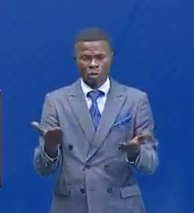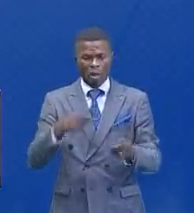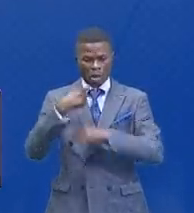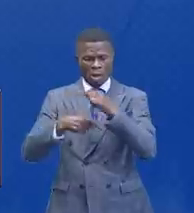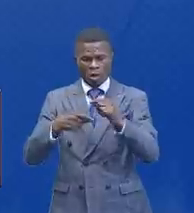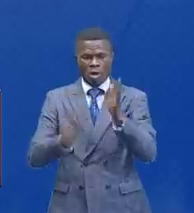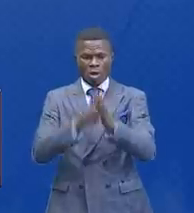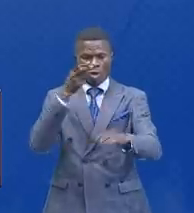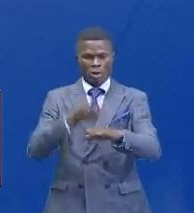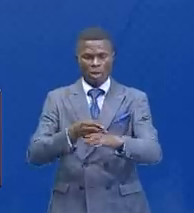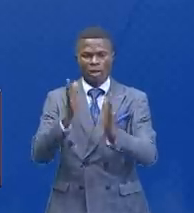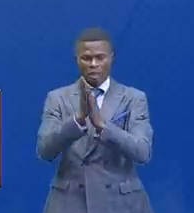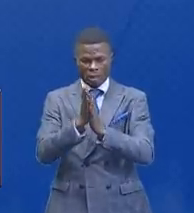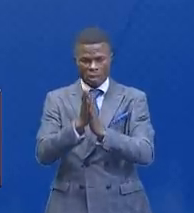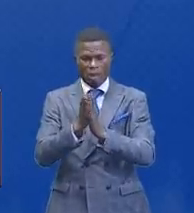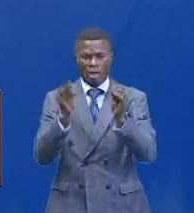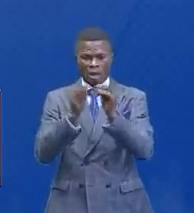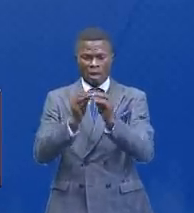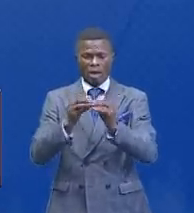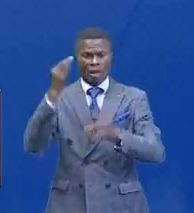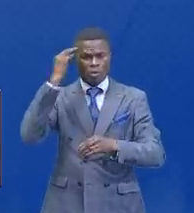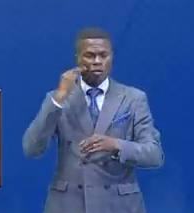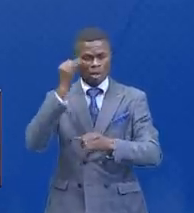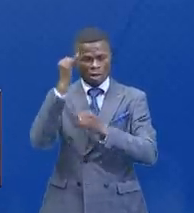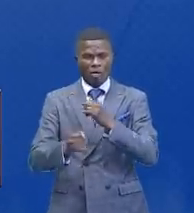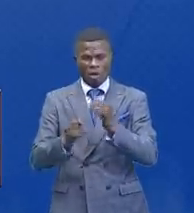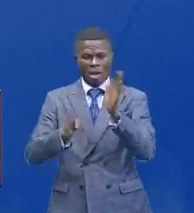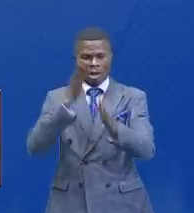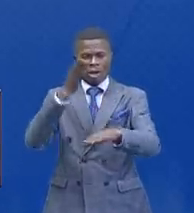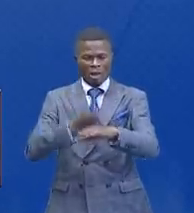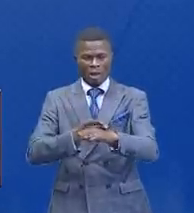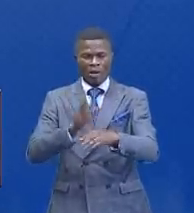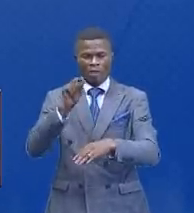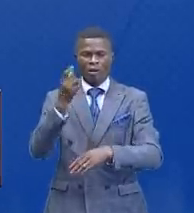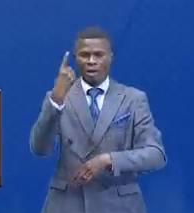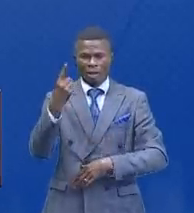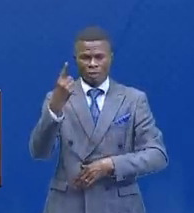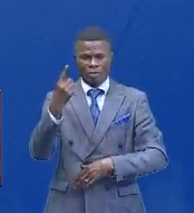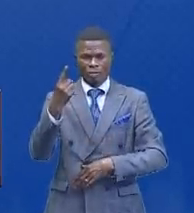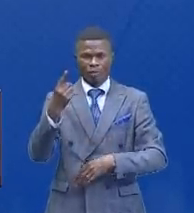Commencée à 11h10, la réunion du Conseil a pris fin à 14h21.